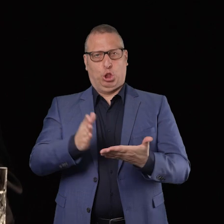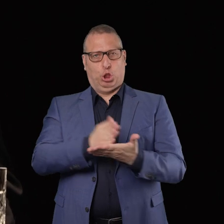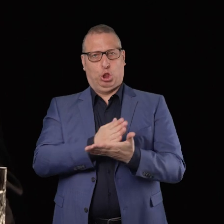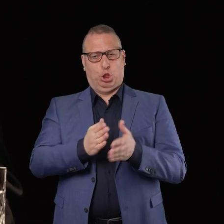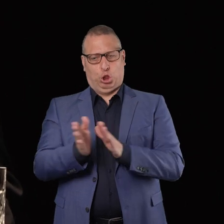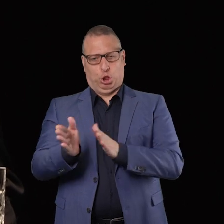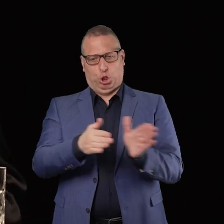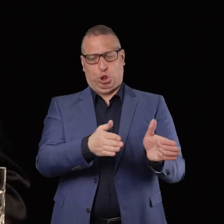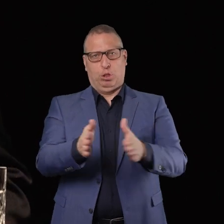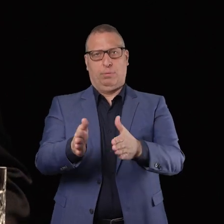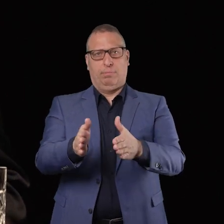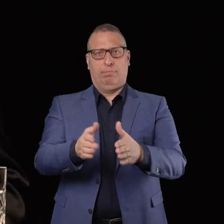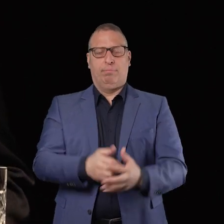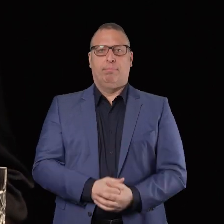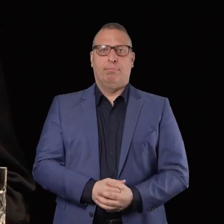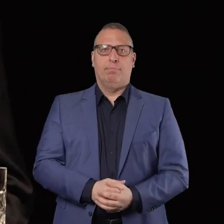Weichenstellung.